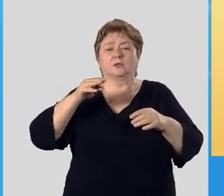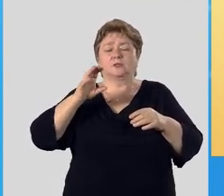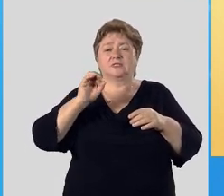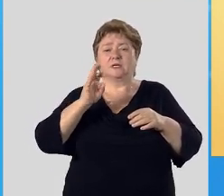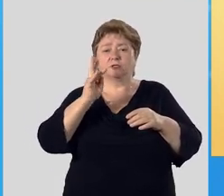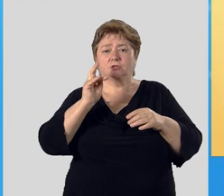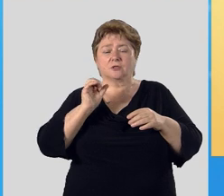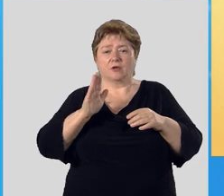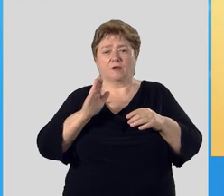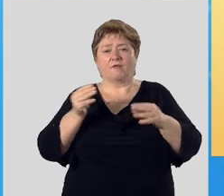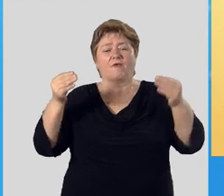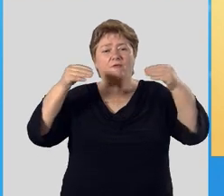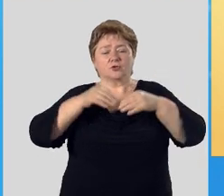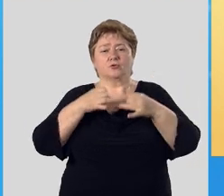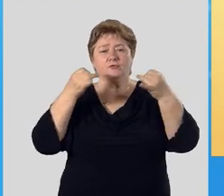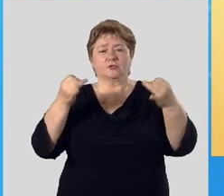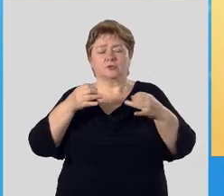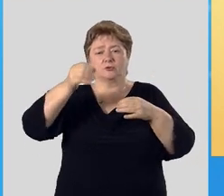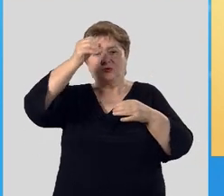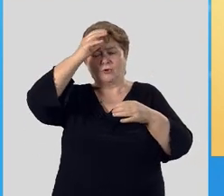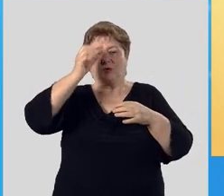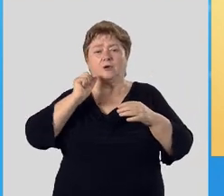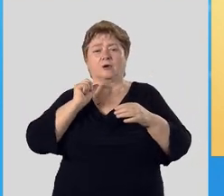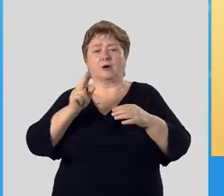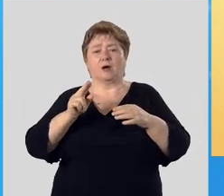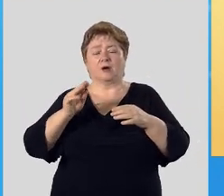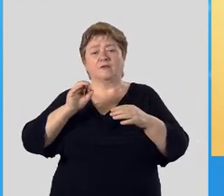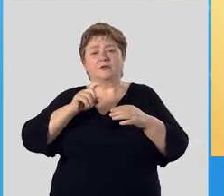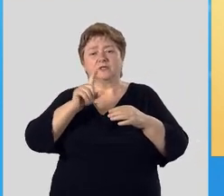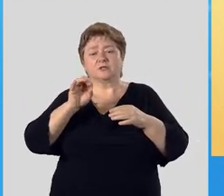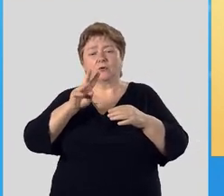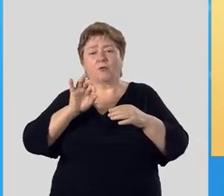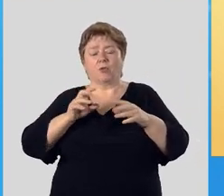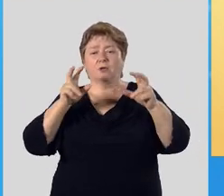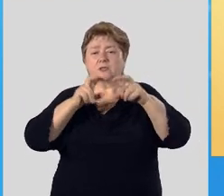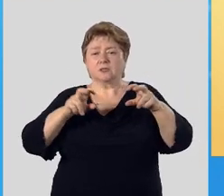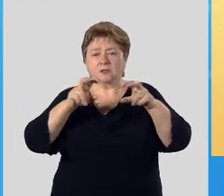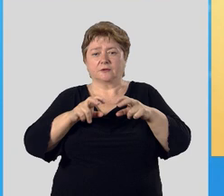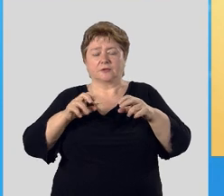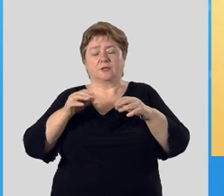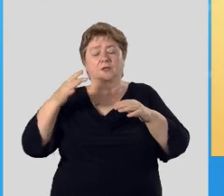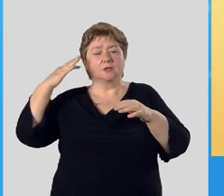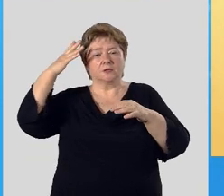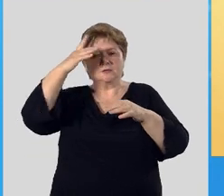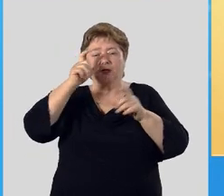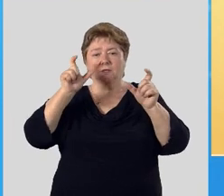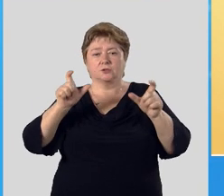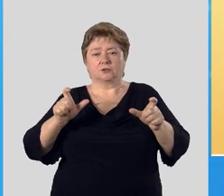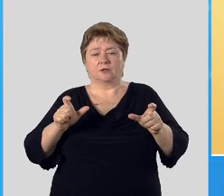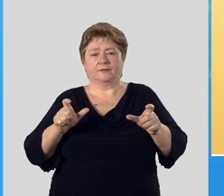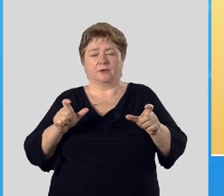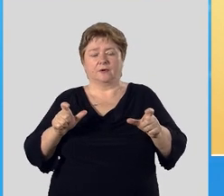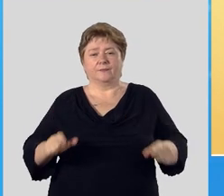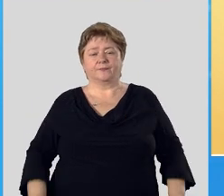сеченов вошел в историю науки как физиолог исследовавший сознание человека